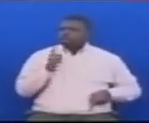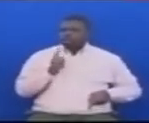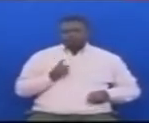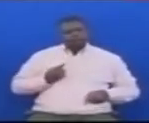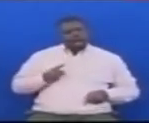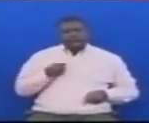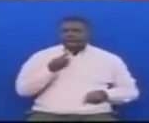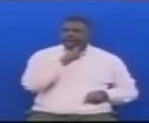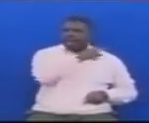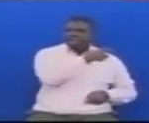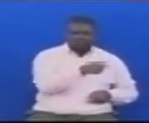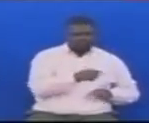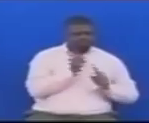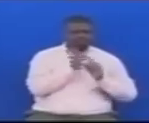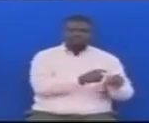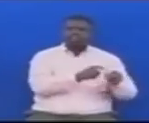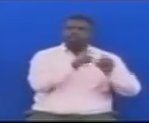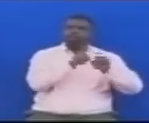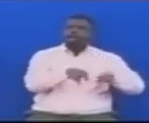ya mahakama. Asante.